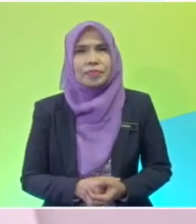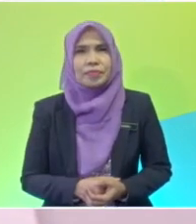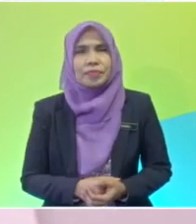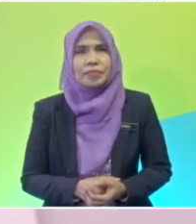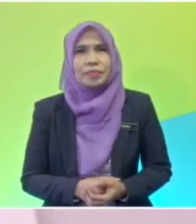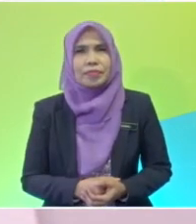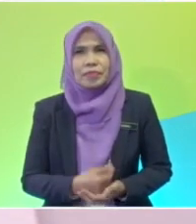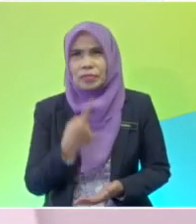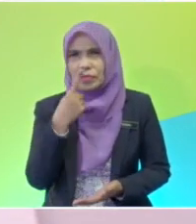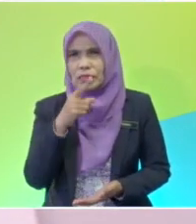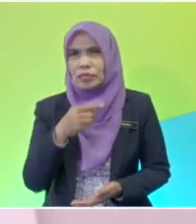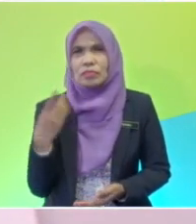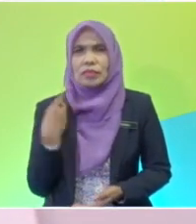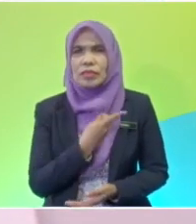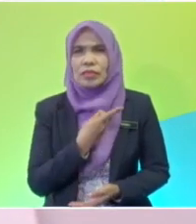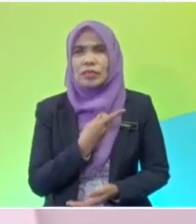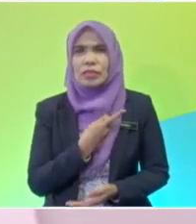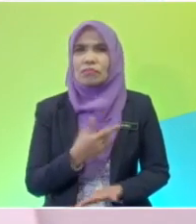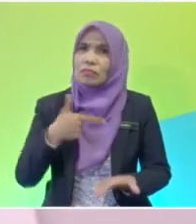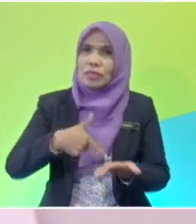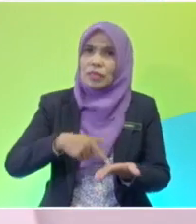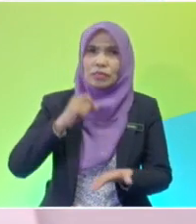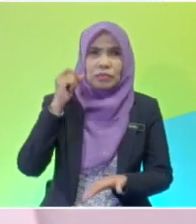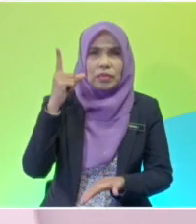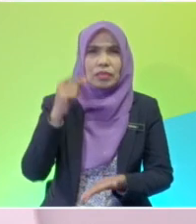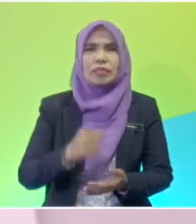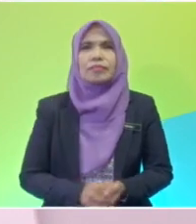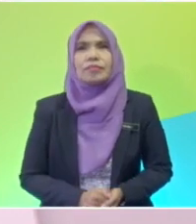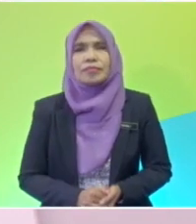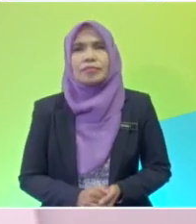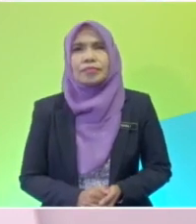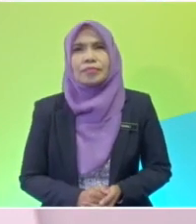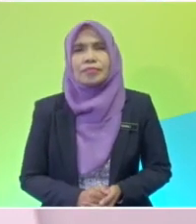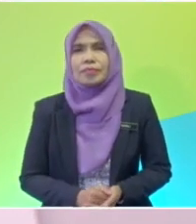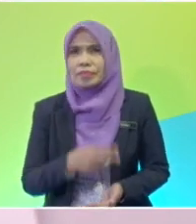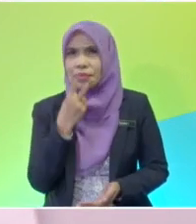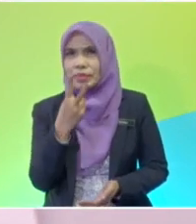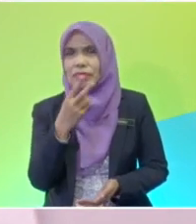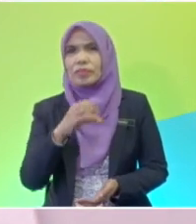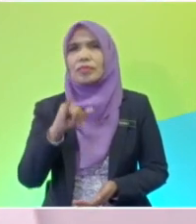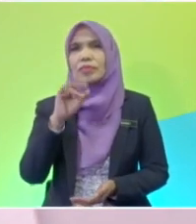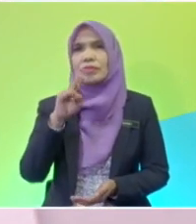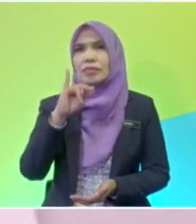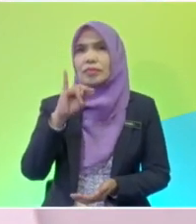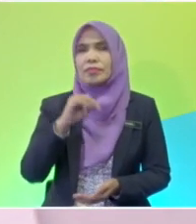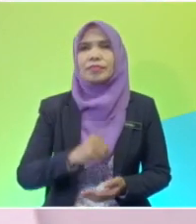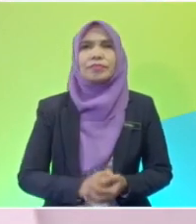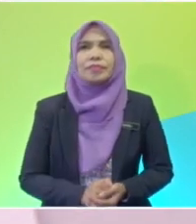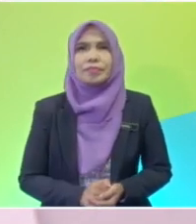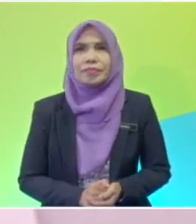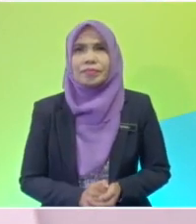tentang individu kritik diri ini so kita tengok kepada ciri-ciri individu pendidik ciri-ciri